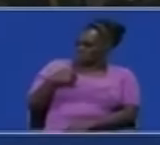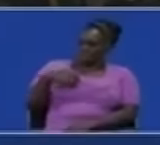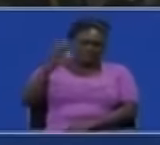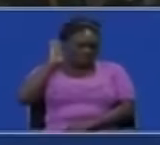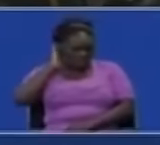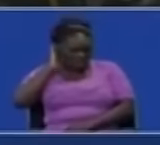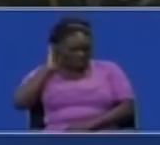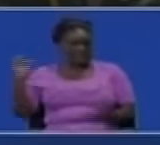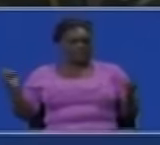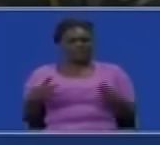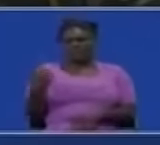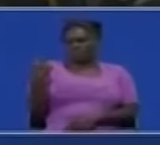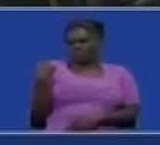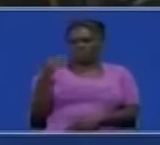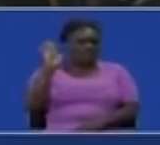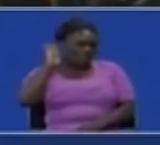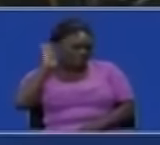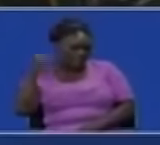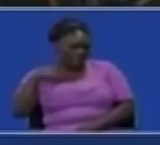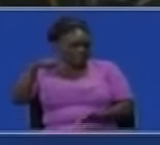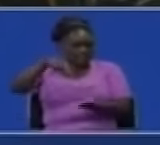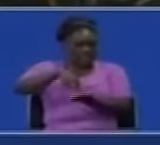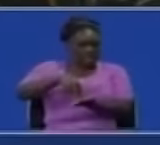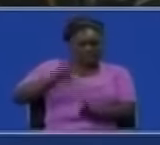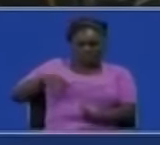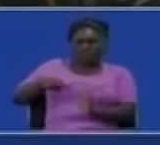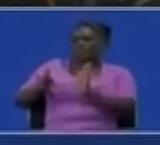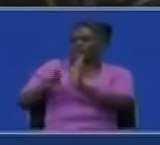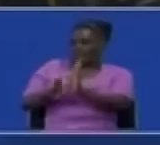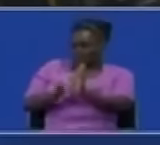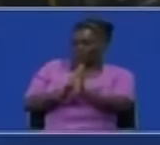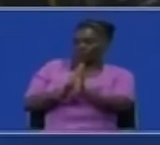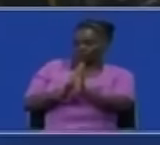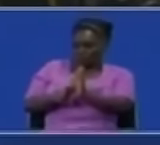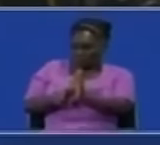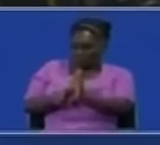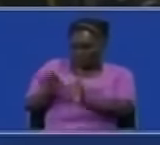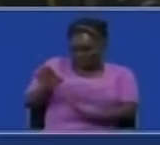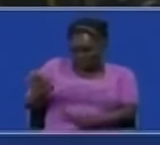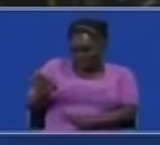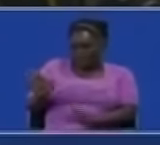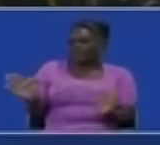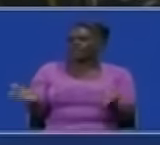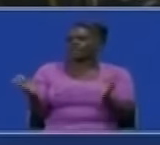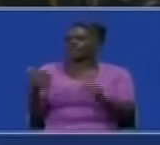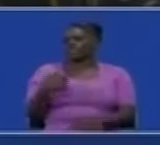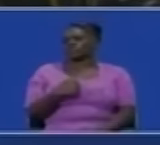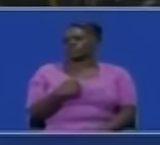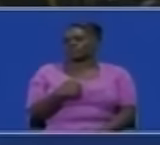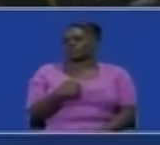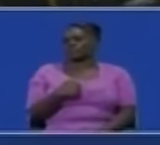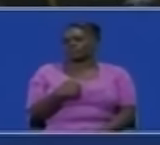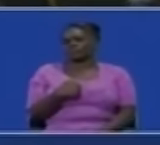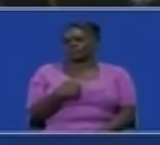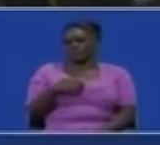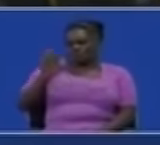akasikiza vizuri. Na juzi vile alisikia nataka kuwania kiti ya Uasin Gishu Women Rep Uasin Gishu County hata yeye ndiye aliniambia kiti na kutosha